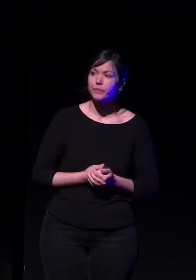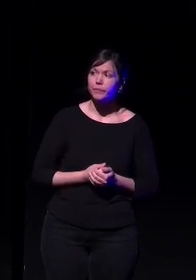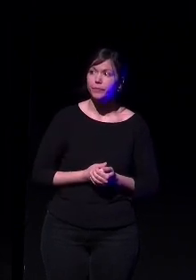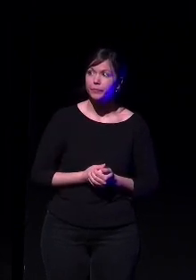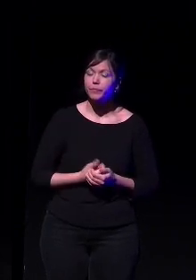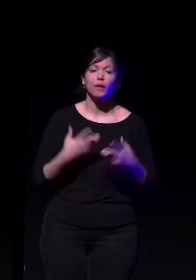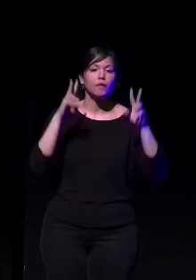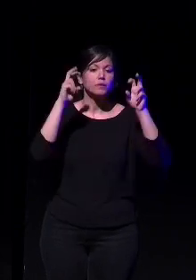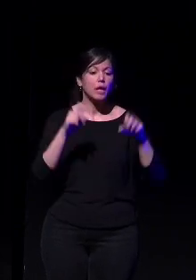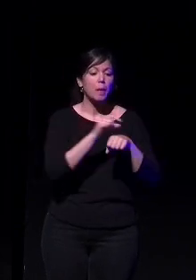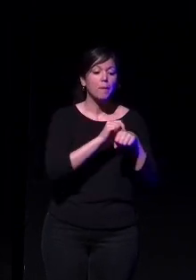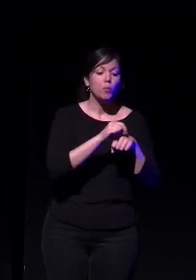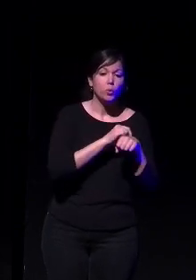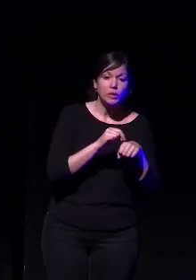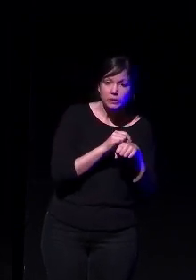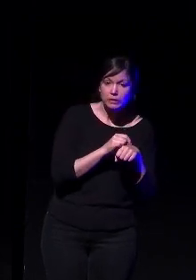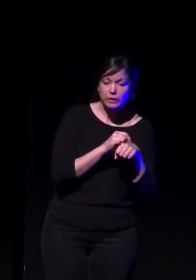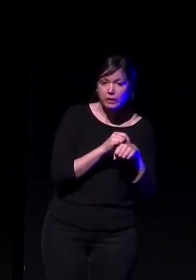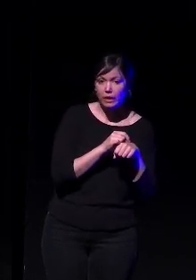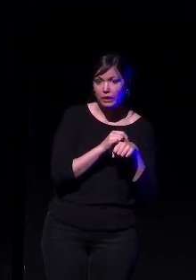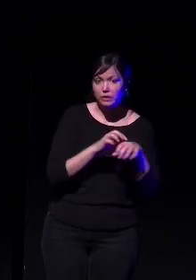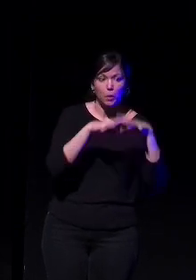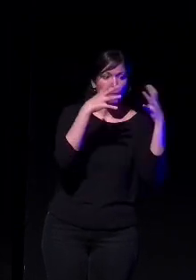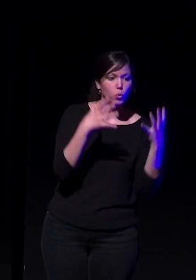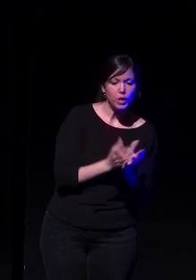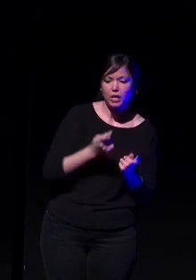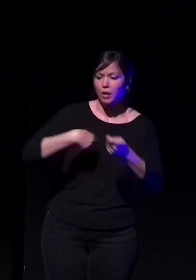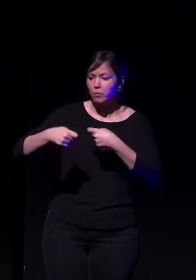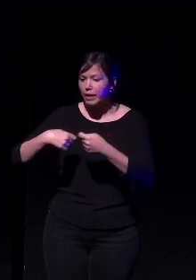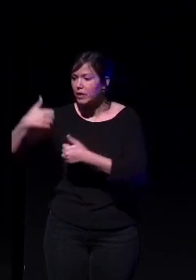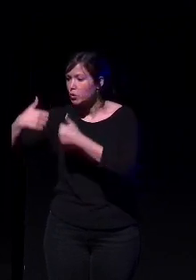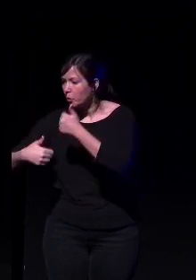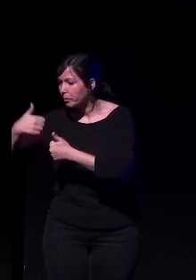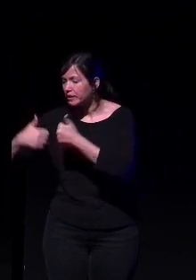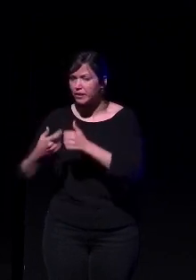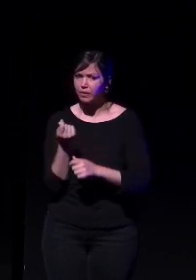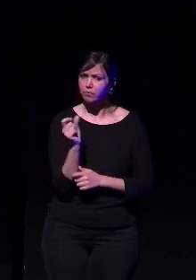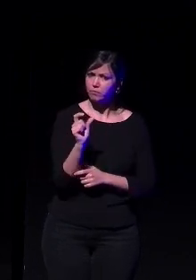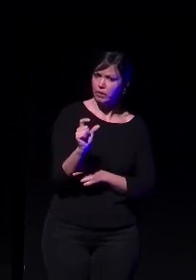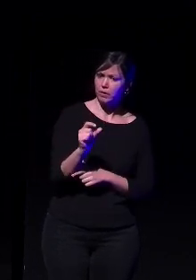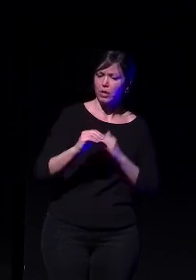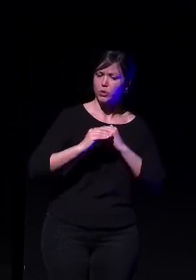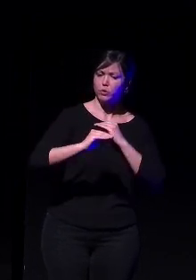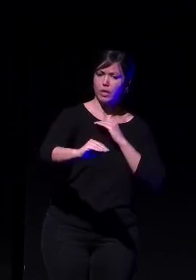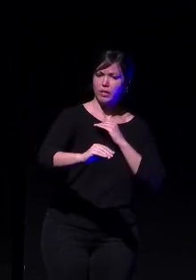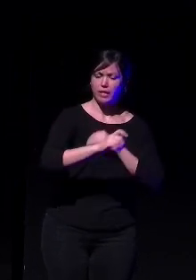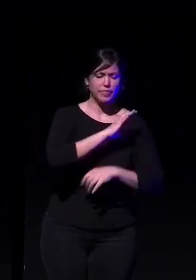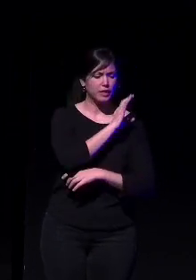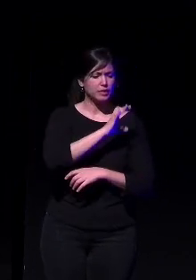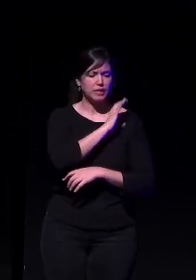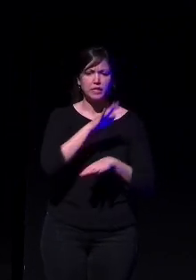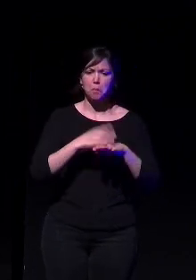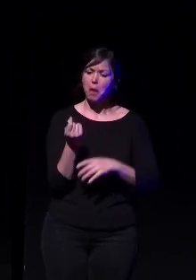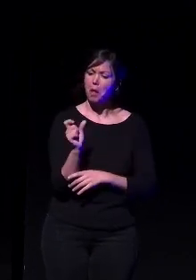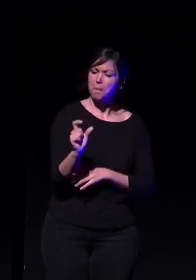tensions geopolítiques mundials, l'ímpetu dels mercats competidors, la inflació i la sostenibilitat dels clients a l'increment de